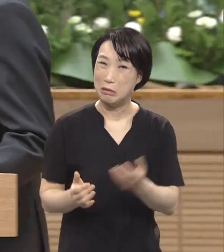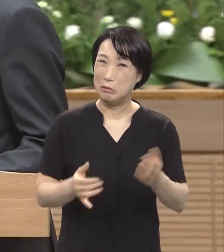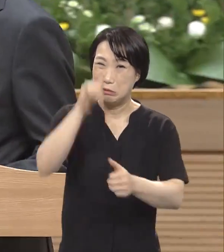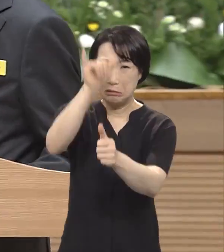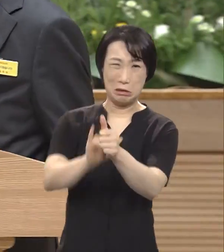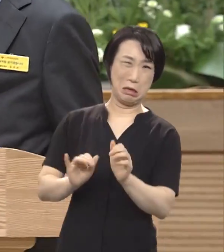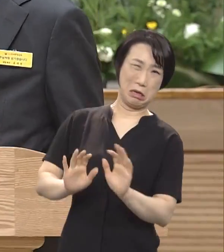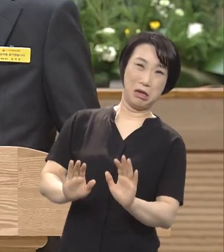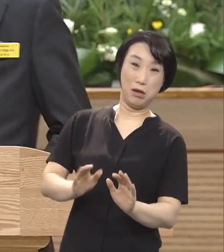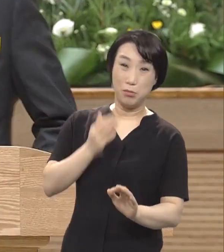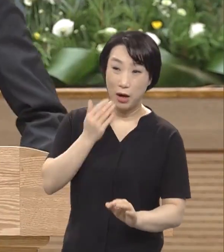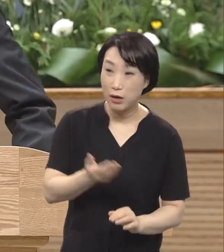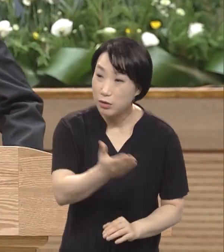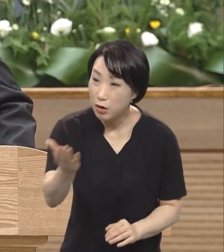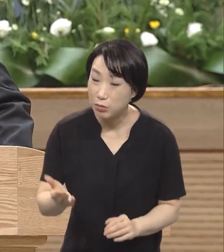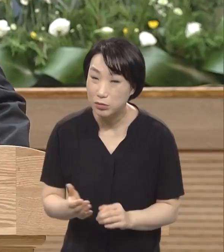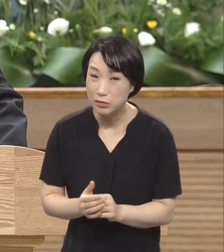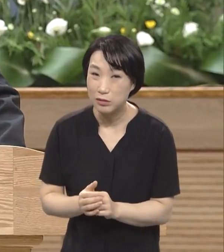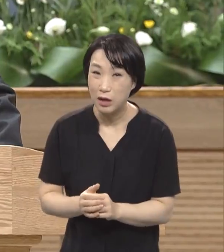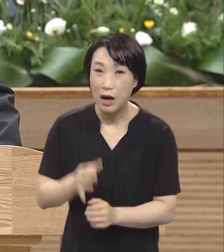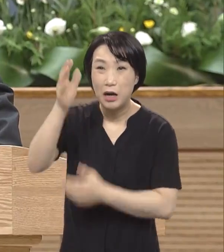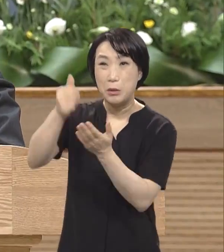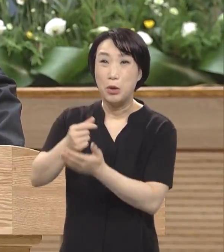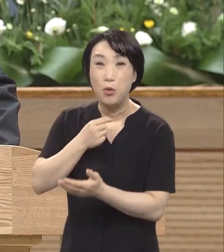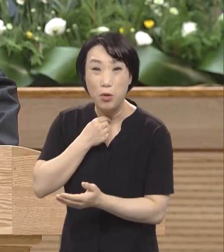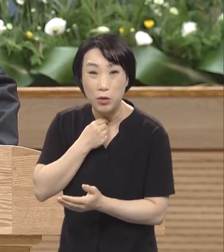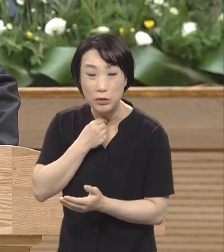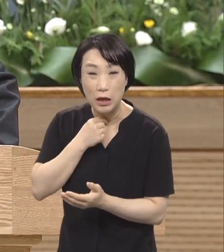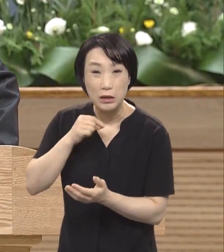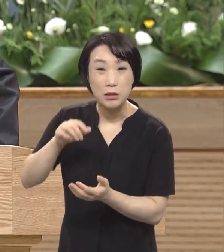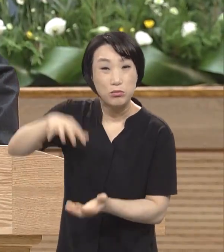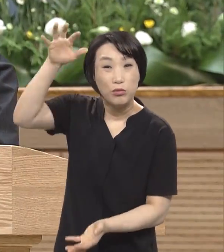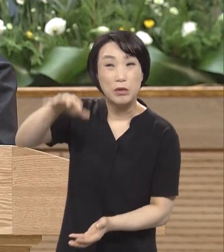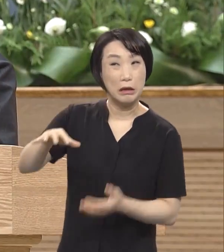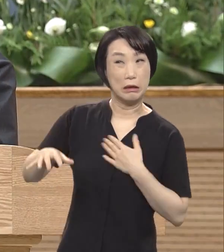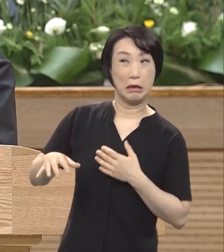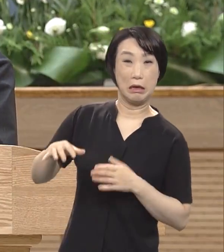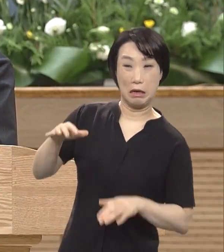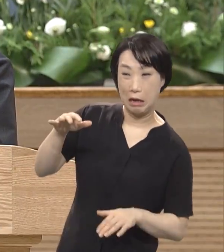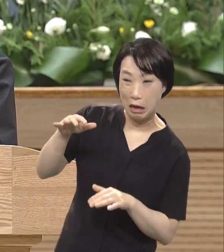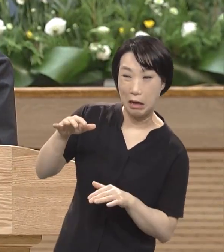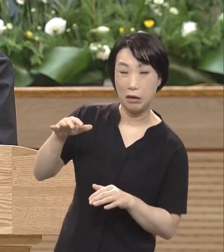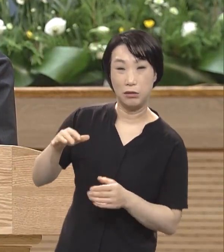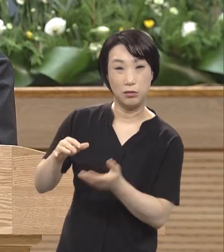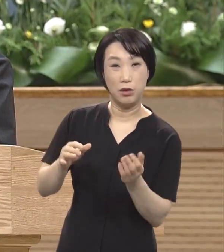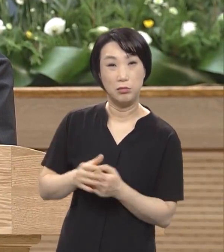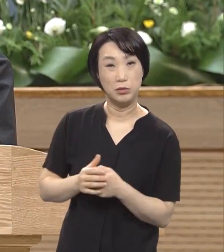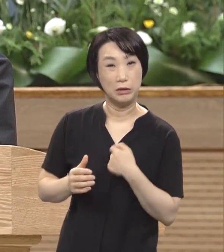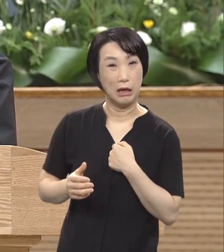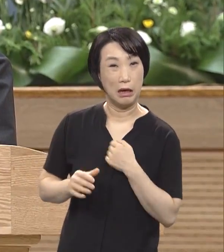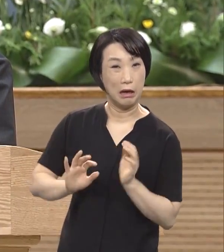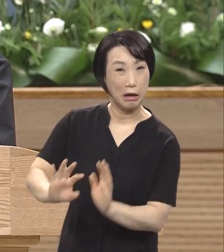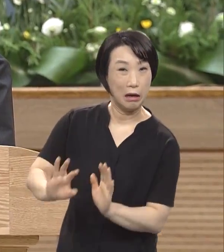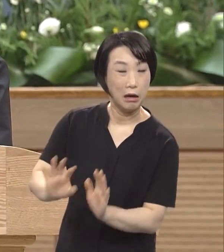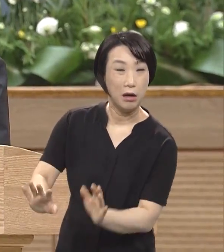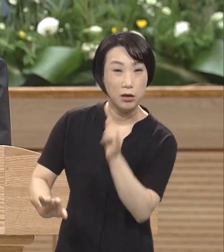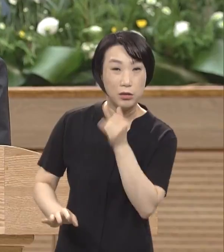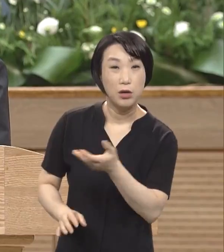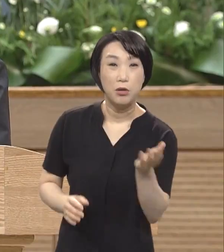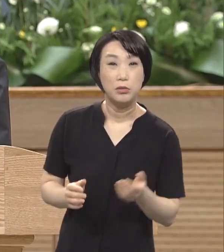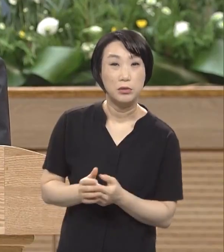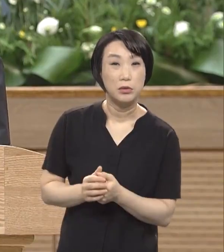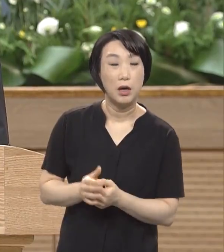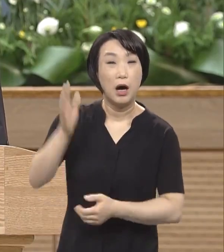불충할 수 있으며 하나님이 원하는 분량을 우리 스스로 하나님의